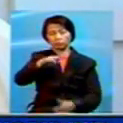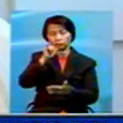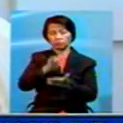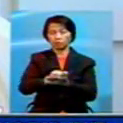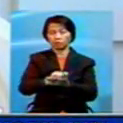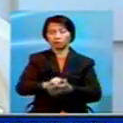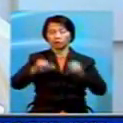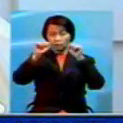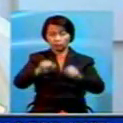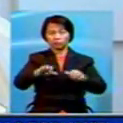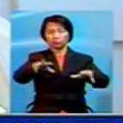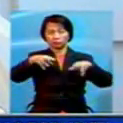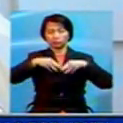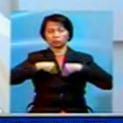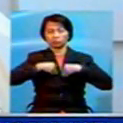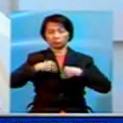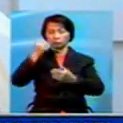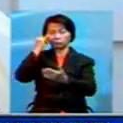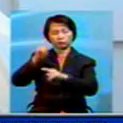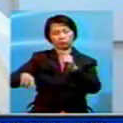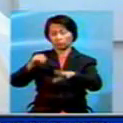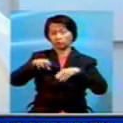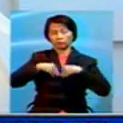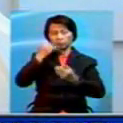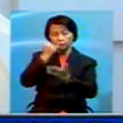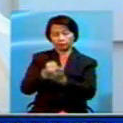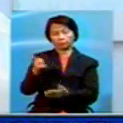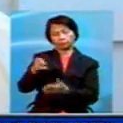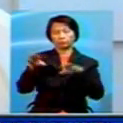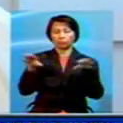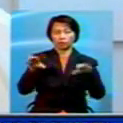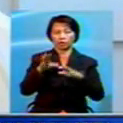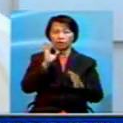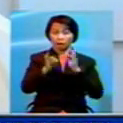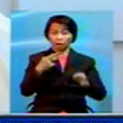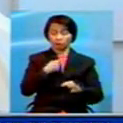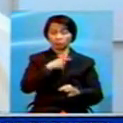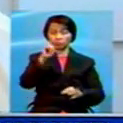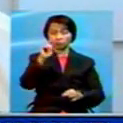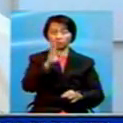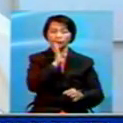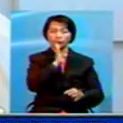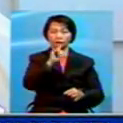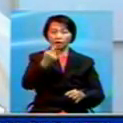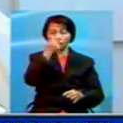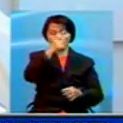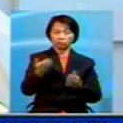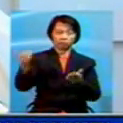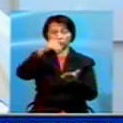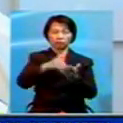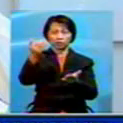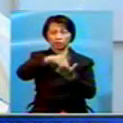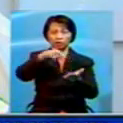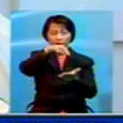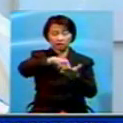kita tidak boleh menerima keganasan yang dilakukan Dan kalau kita katakan hanya untuk mengulangi perkara ini